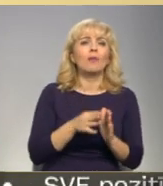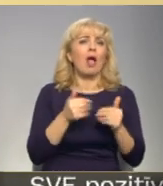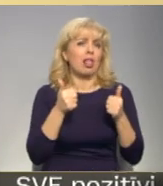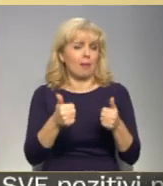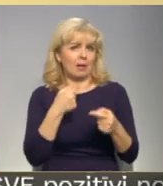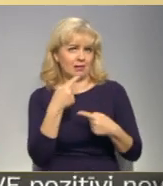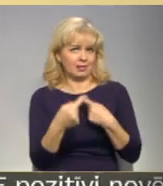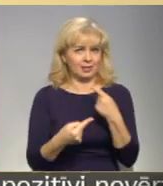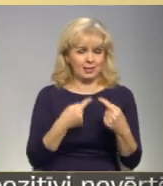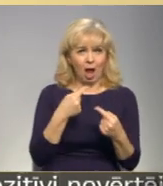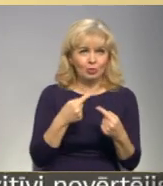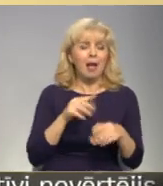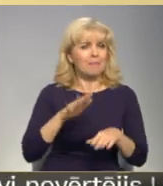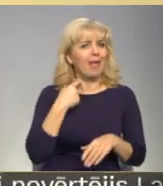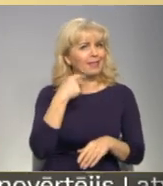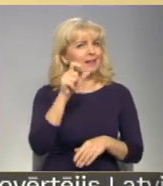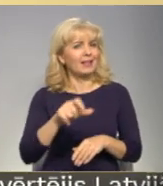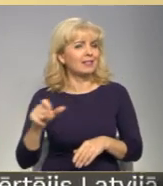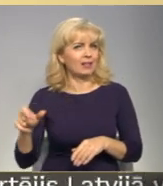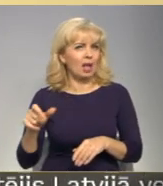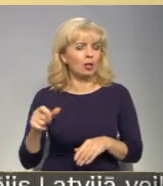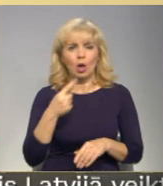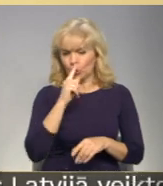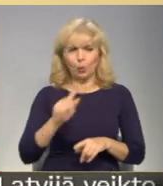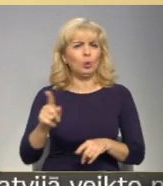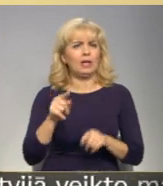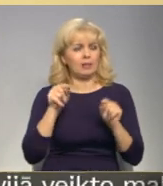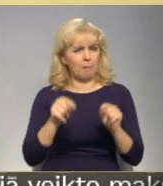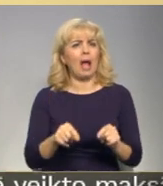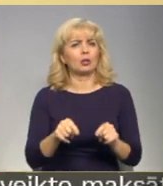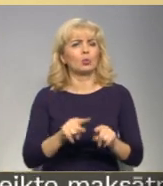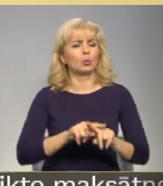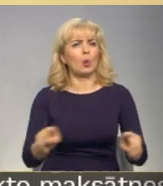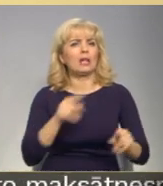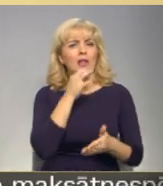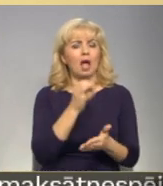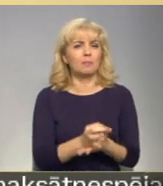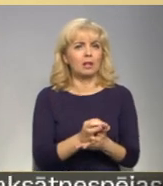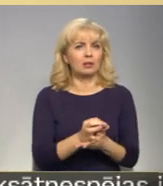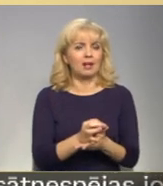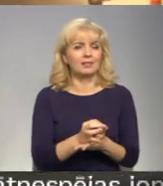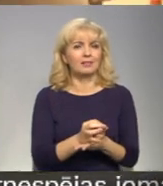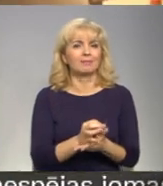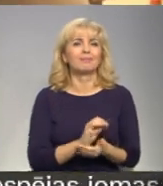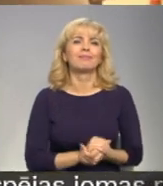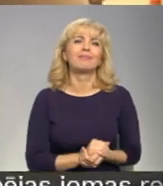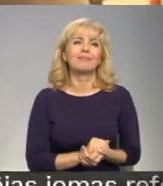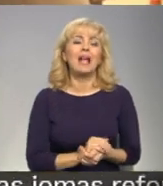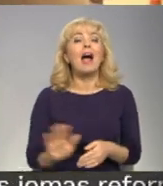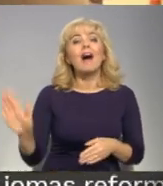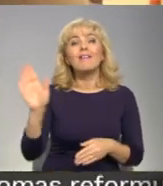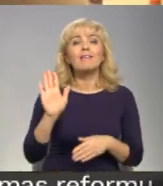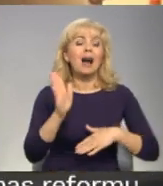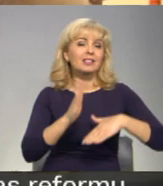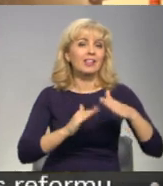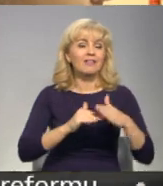tā saruna veidojās. Rīdzinieki tie ir visi man tepat un tulīt vajag atbildi, un nedomā, ka tu neatbildēsi man, jā. Valsts